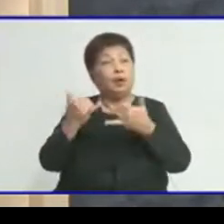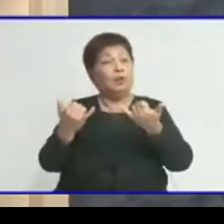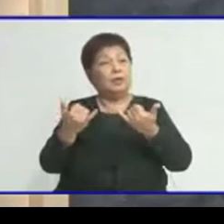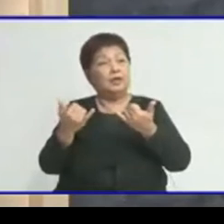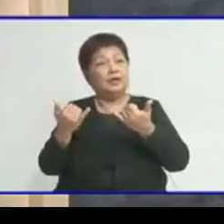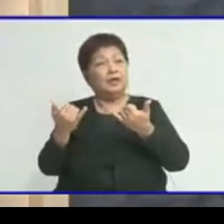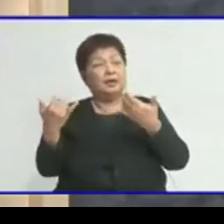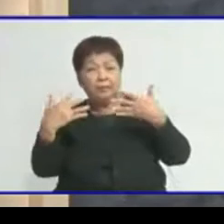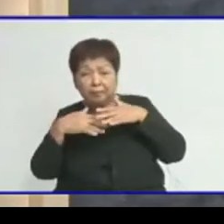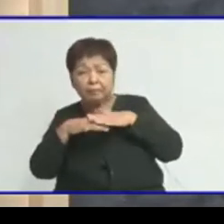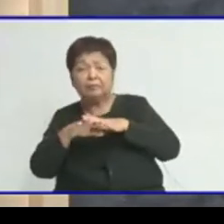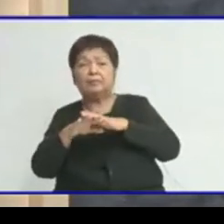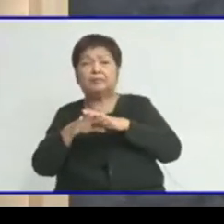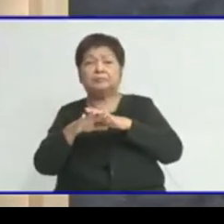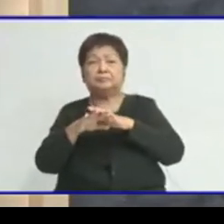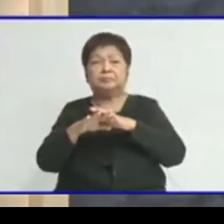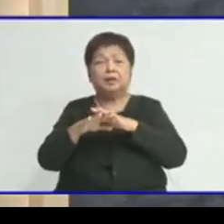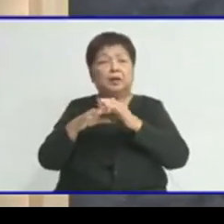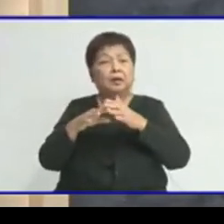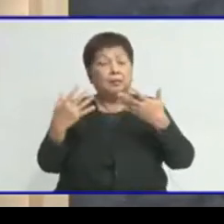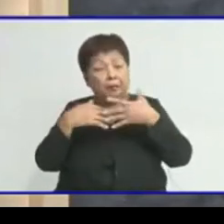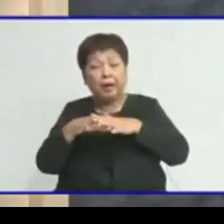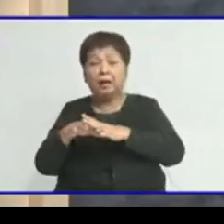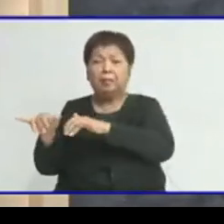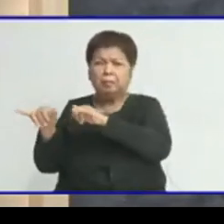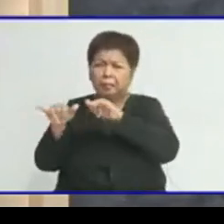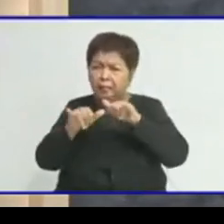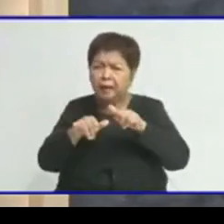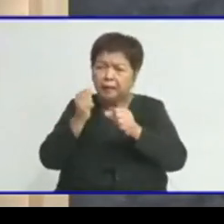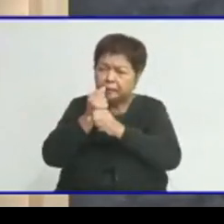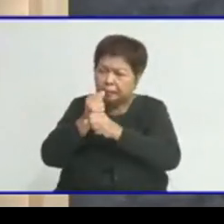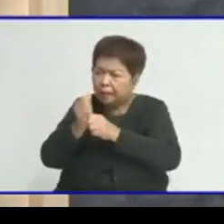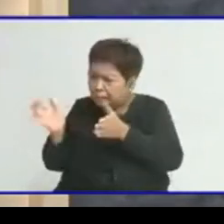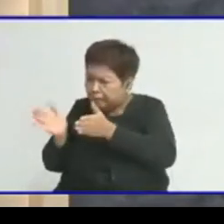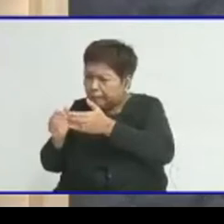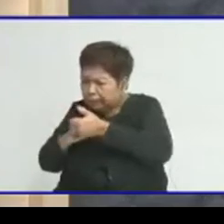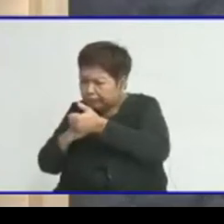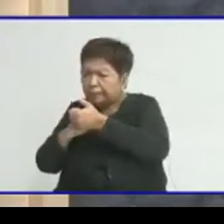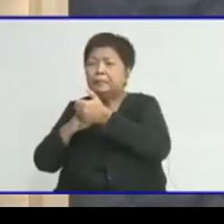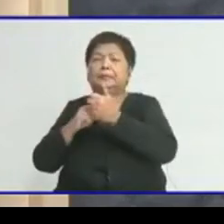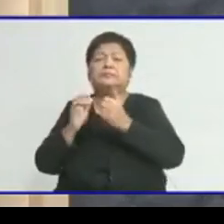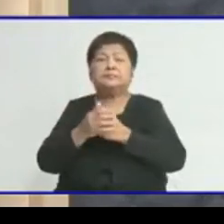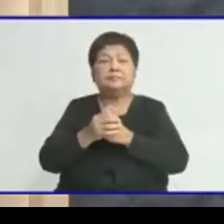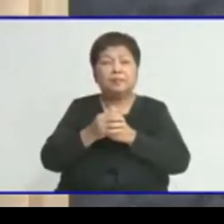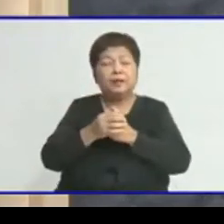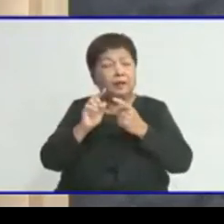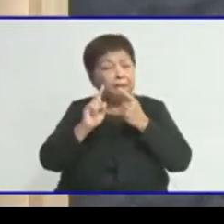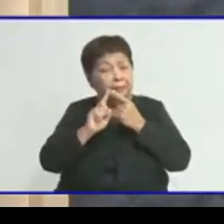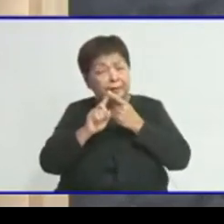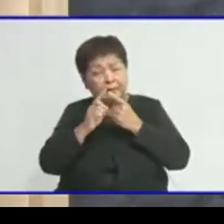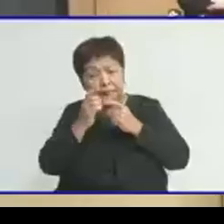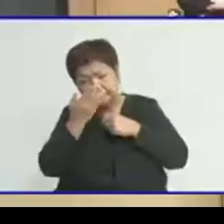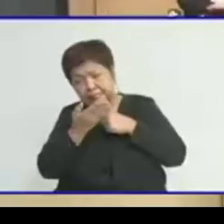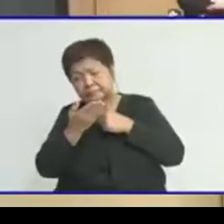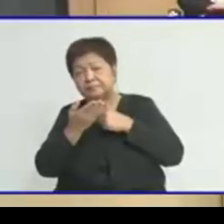คลีอยู่กับวงการผู้ลี้ภัยนะคะที่ทำงานเกี่ยวกับผู้ลี้ภัยมาอย่างต่อเนื่องค่ะท่านแรกนะคะถัดจากดิฉันค่ะ